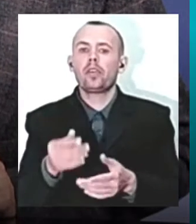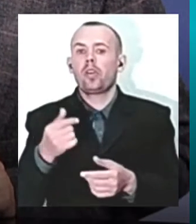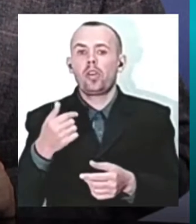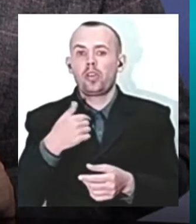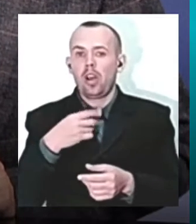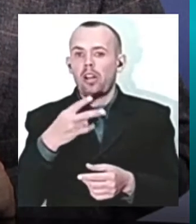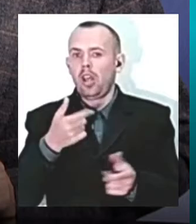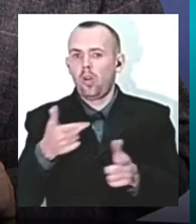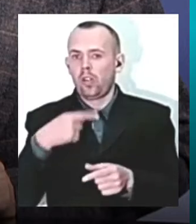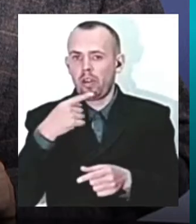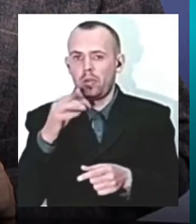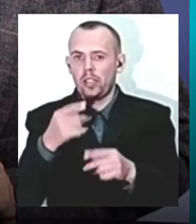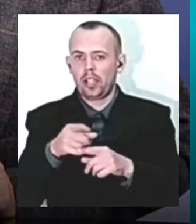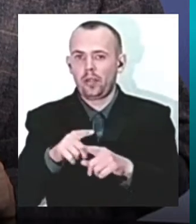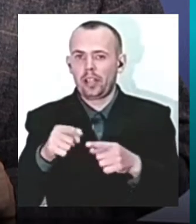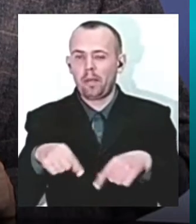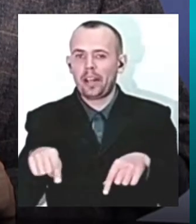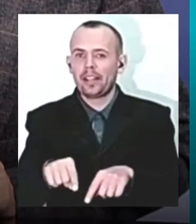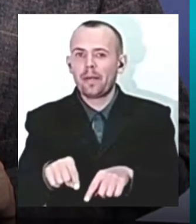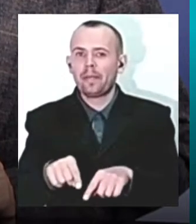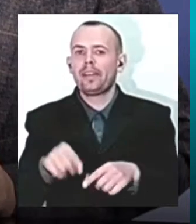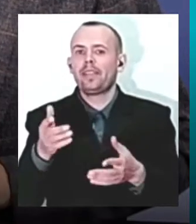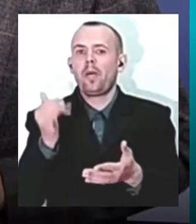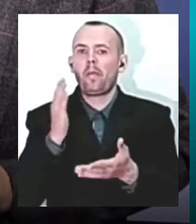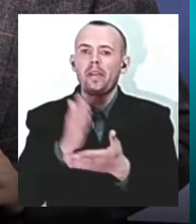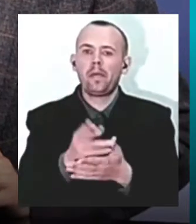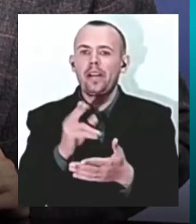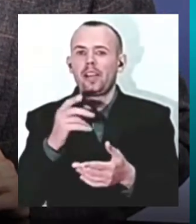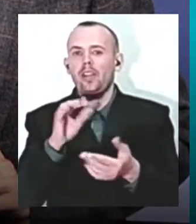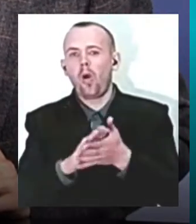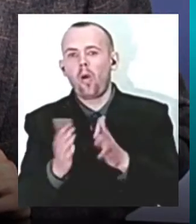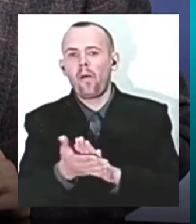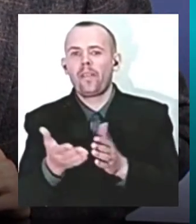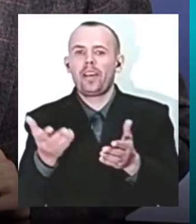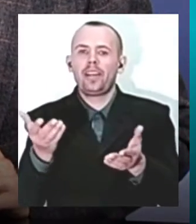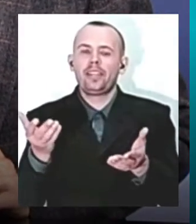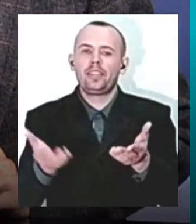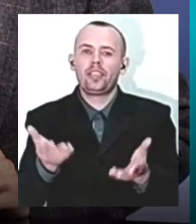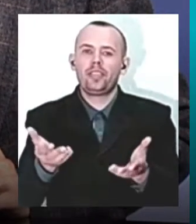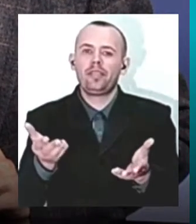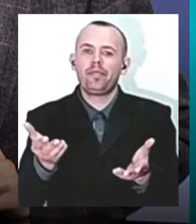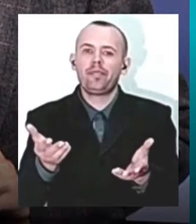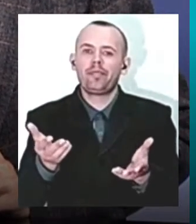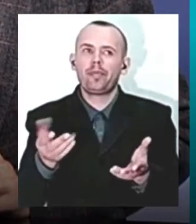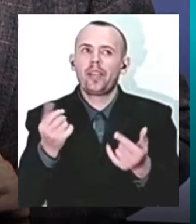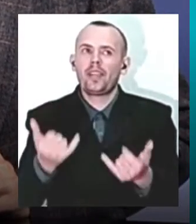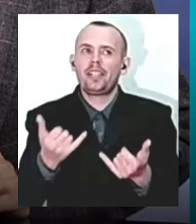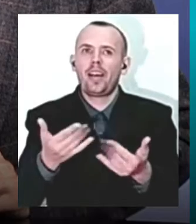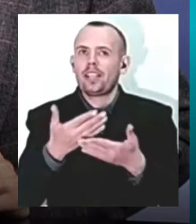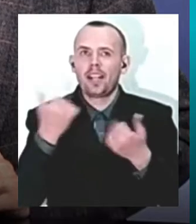в департаменту, ну, скоріш всього, це прямі якісь договори, які зараз немає по факту. Ну,